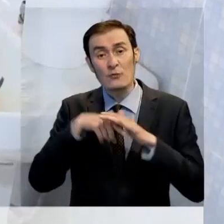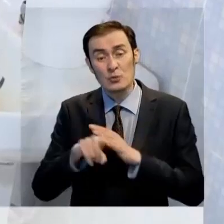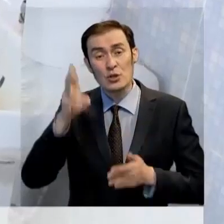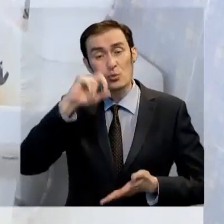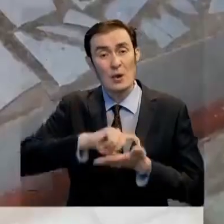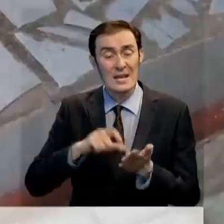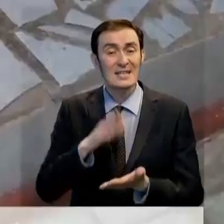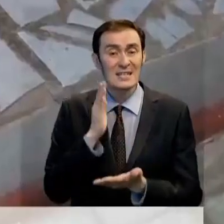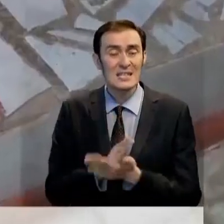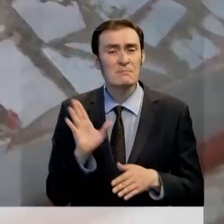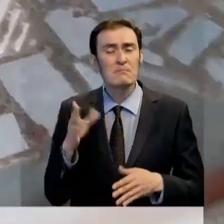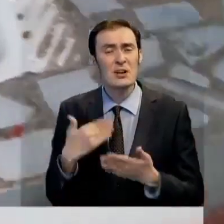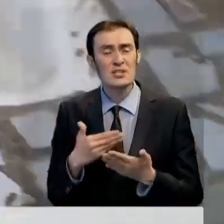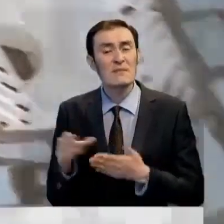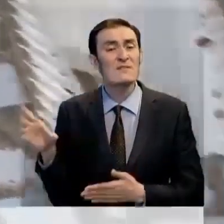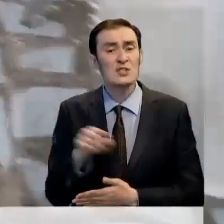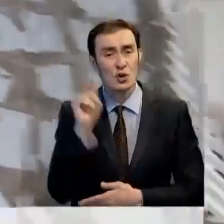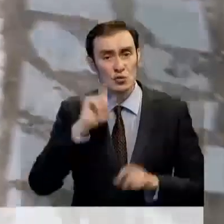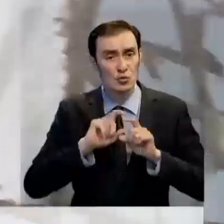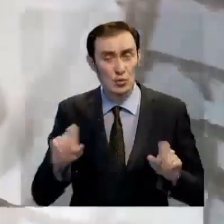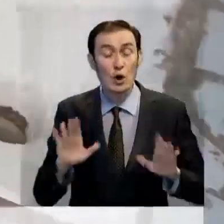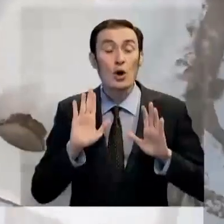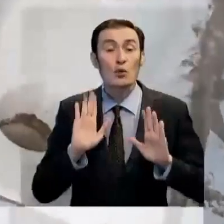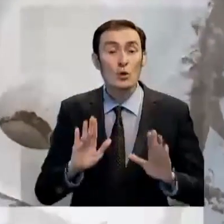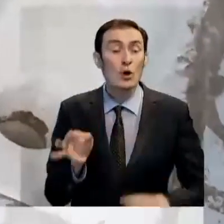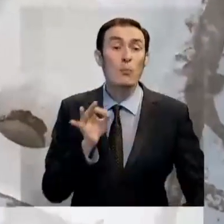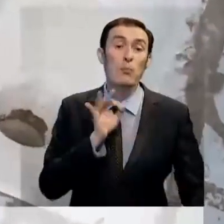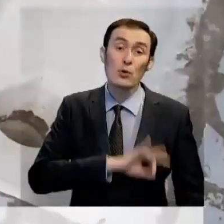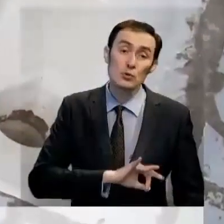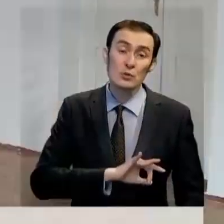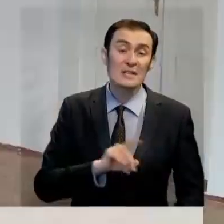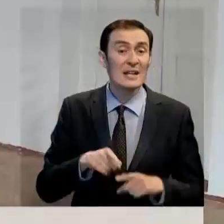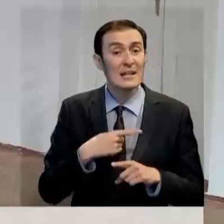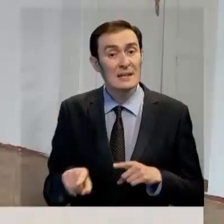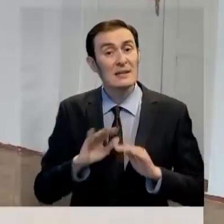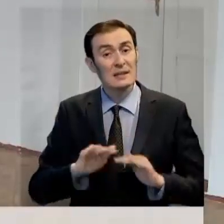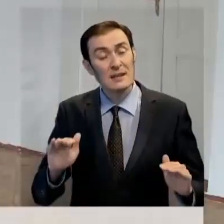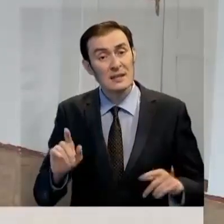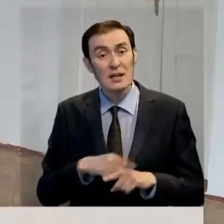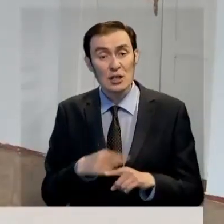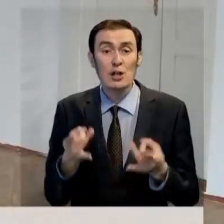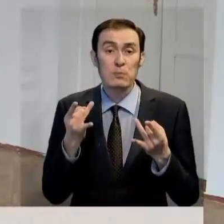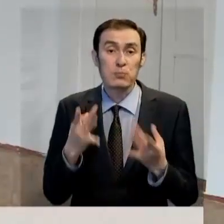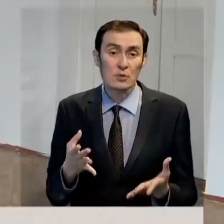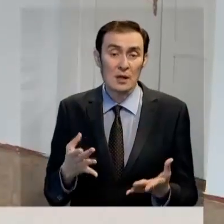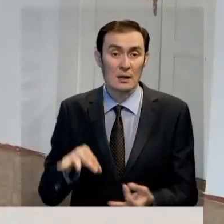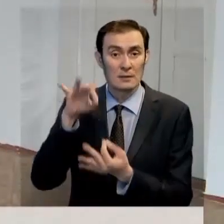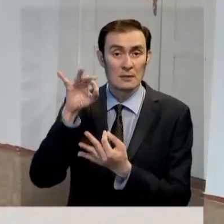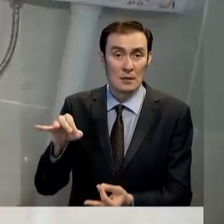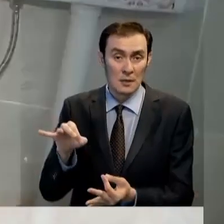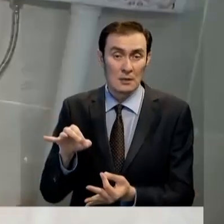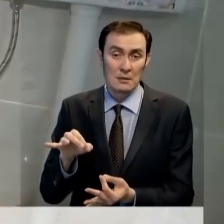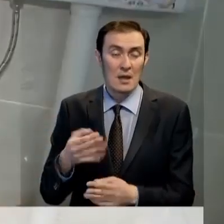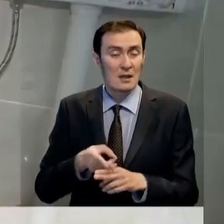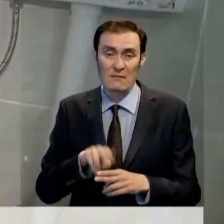уборные сегодня есть почти во всех учебных заведениях. Вот только пользуются ли ими по назначению или они существуют лишь как элемент декора –